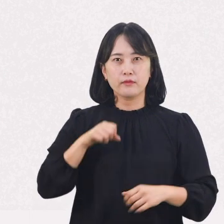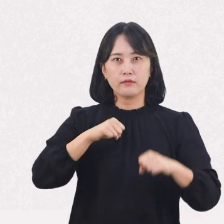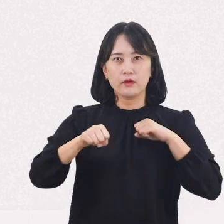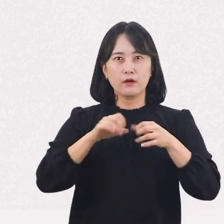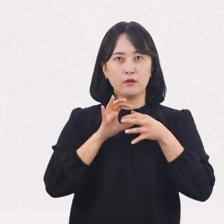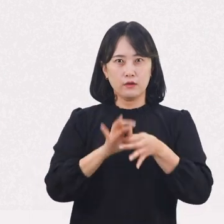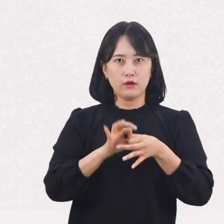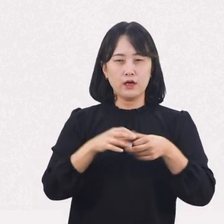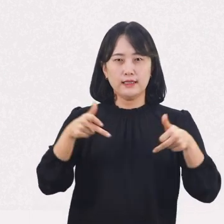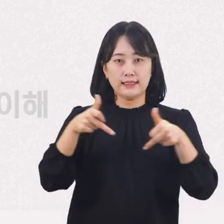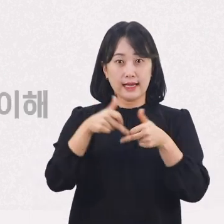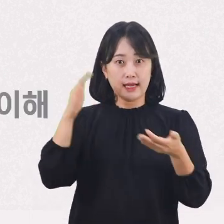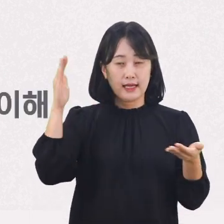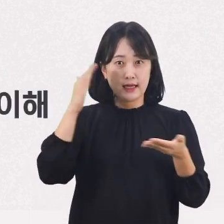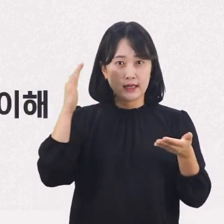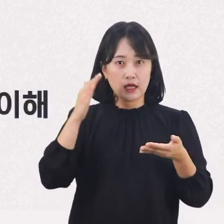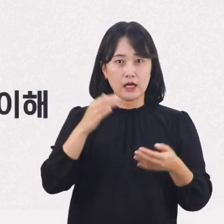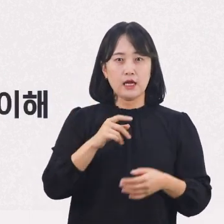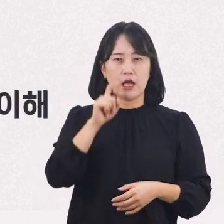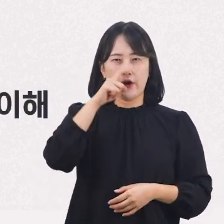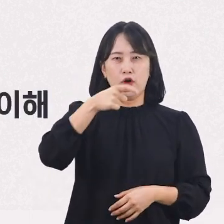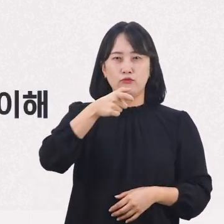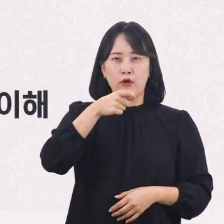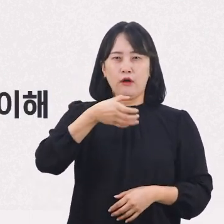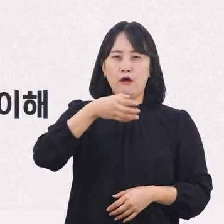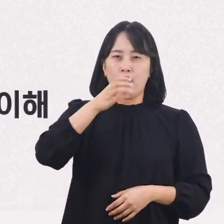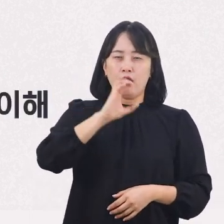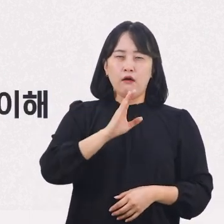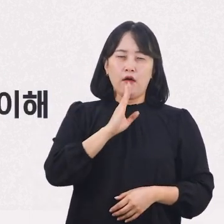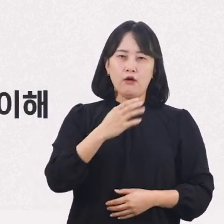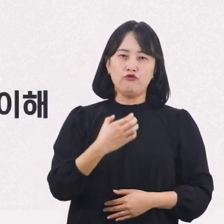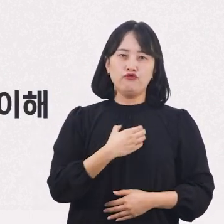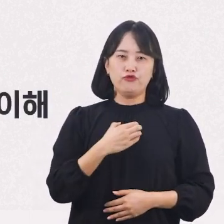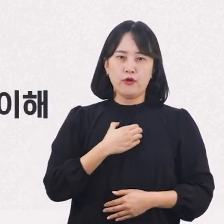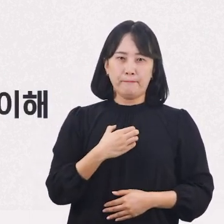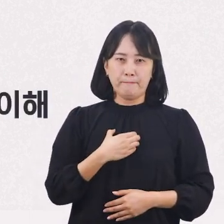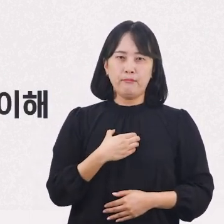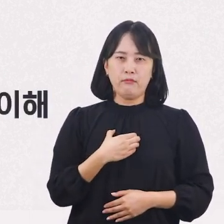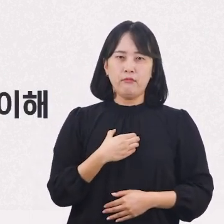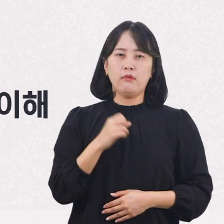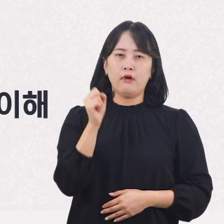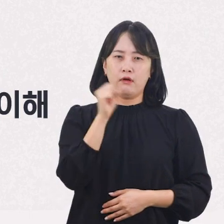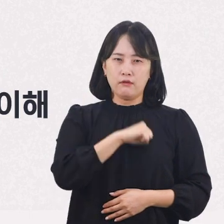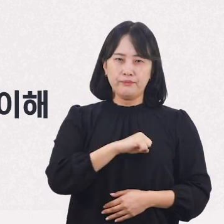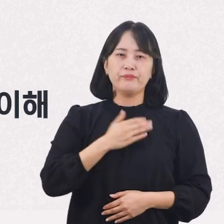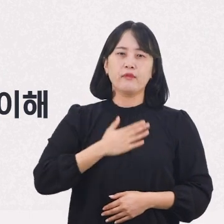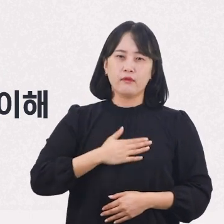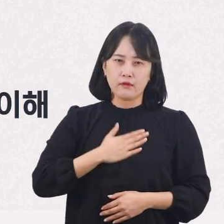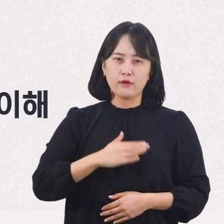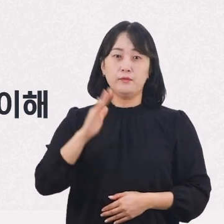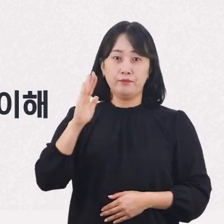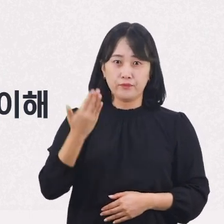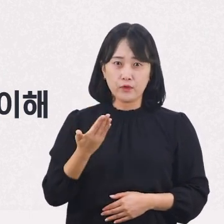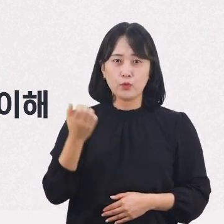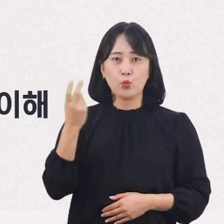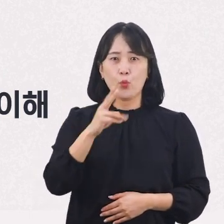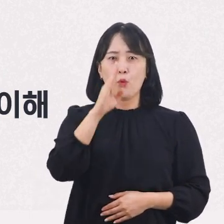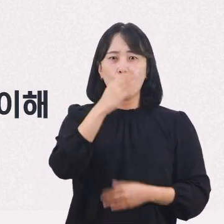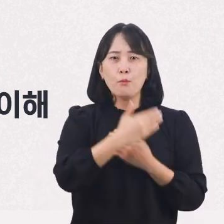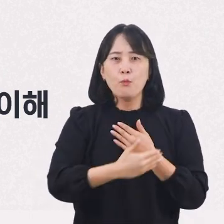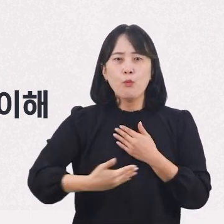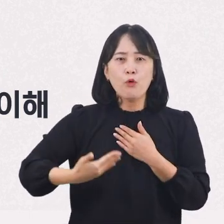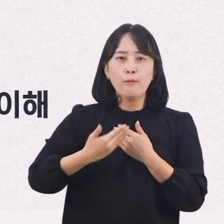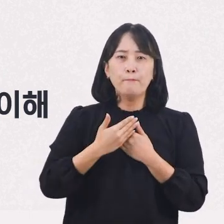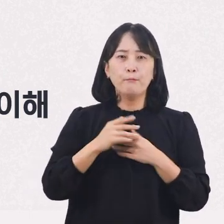통해 장애 학생들은 오염된 물을 마시는 것이 얼마나 위험한 것인지, 그리고 어떤 증상을 보이는지